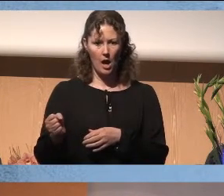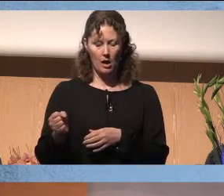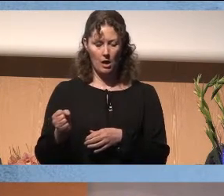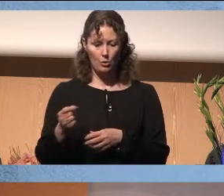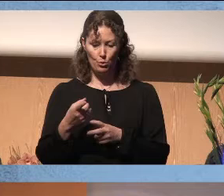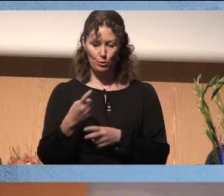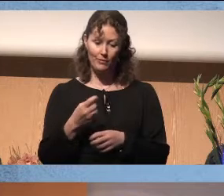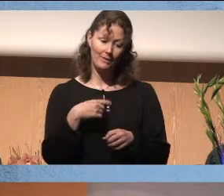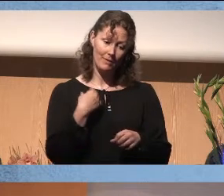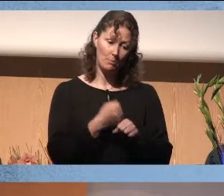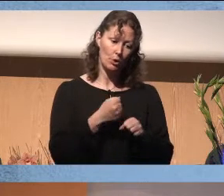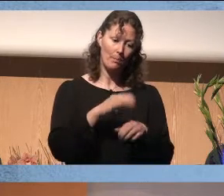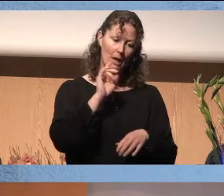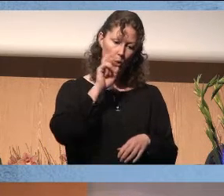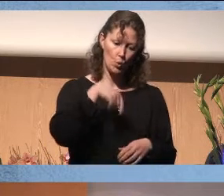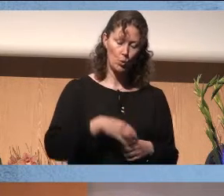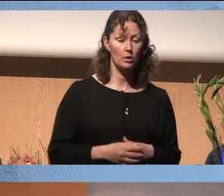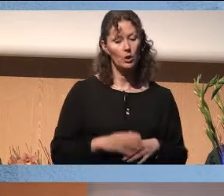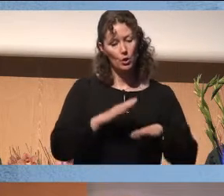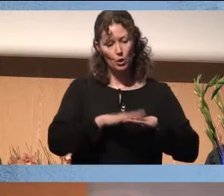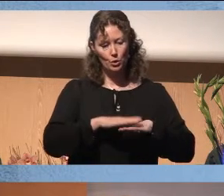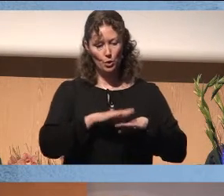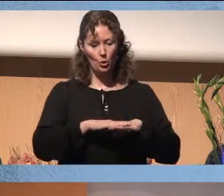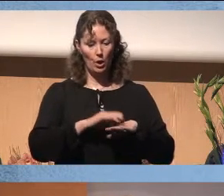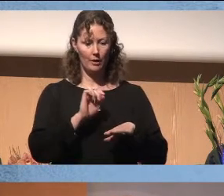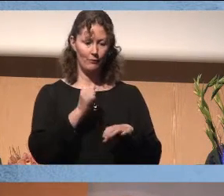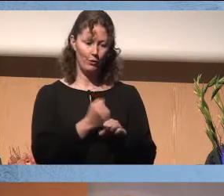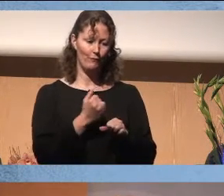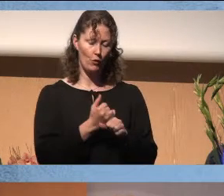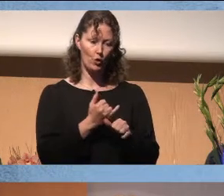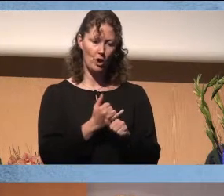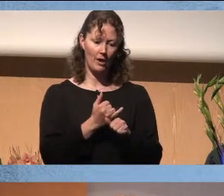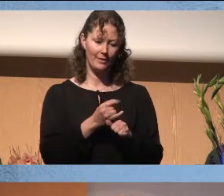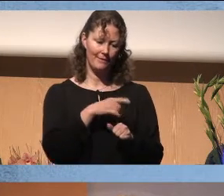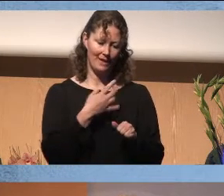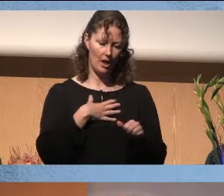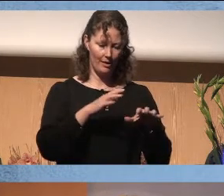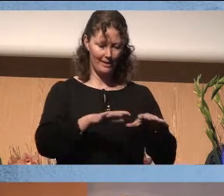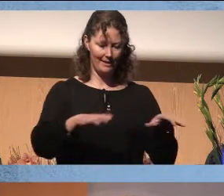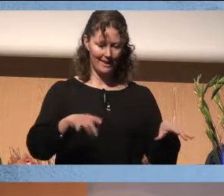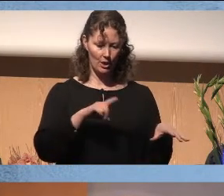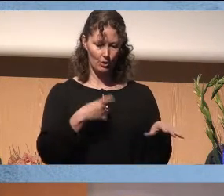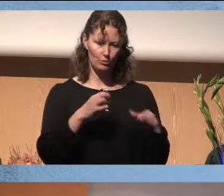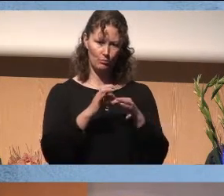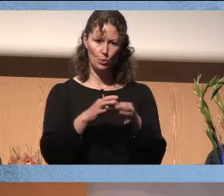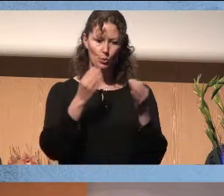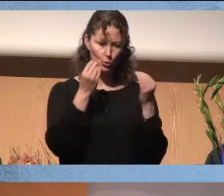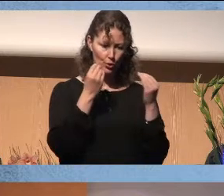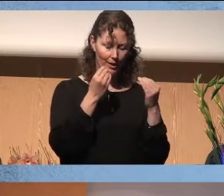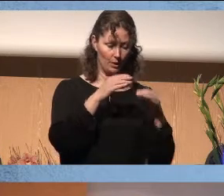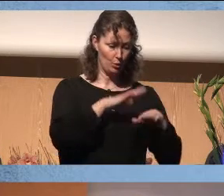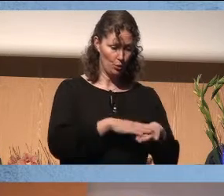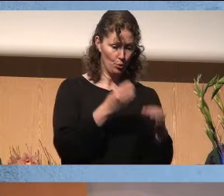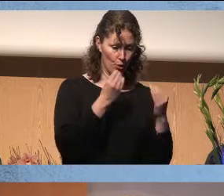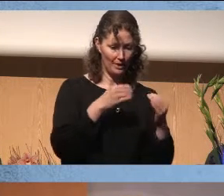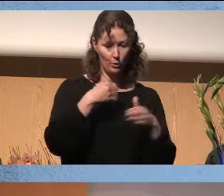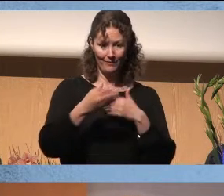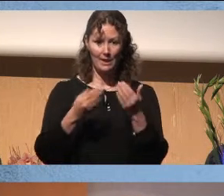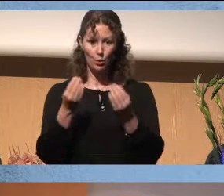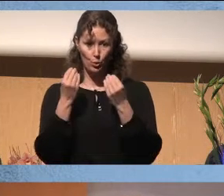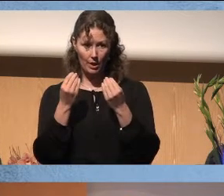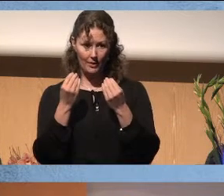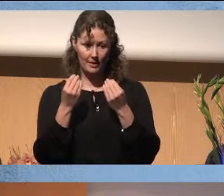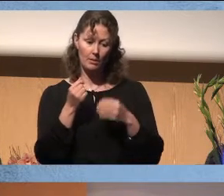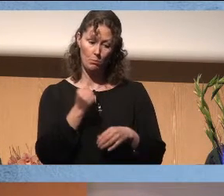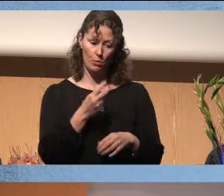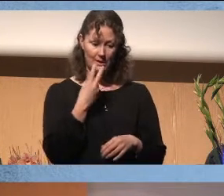lurere. Grunnlaget for hvordan vi har rigget oss for utdanning, både for grunnutdanning og videreutdanning, må vi